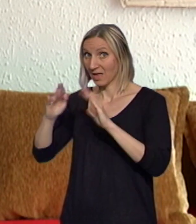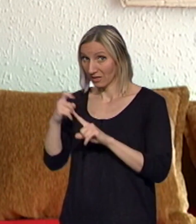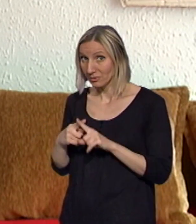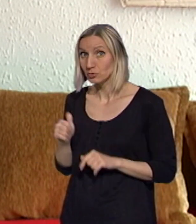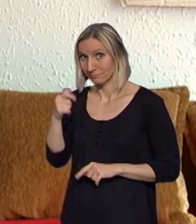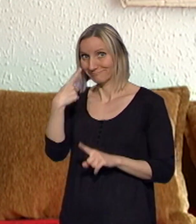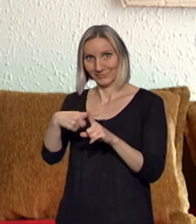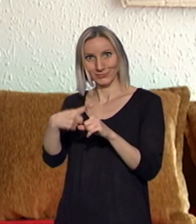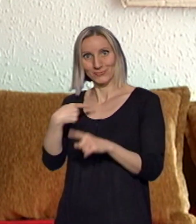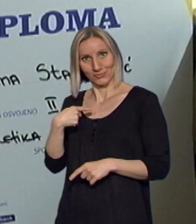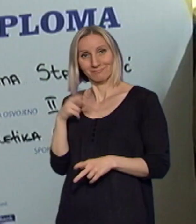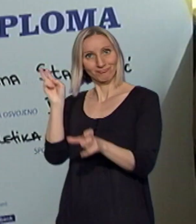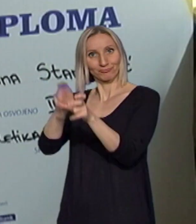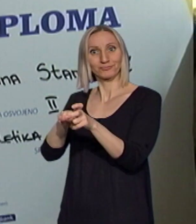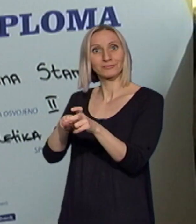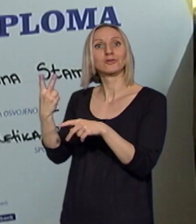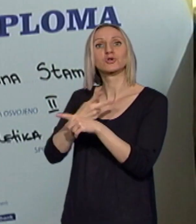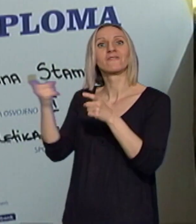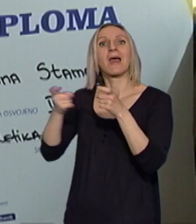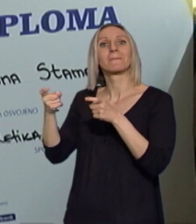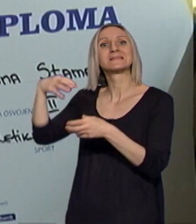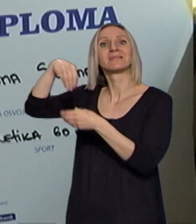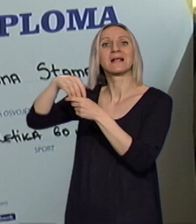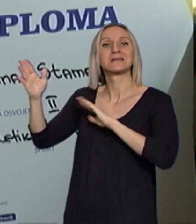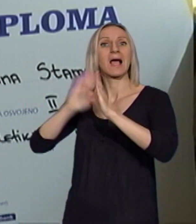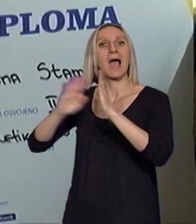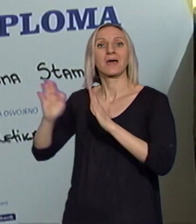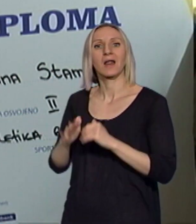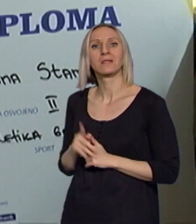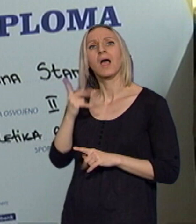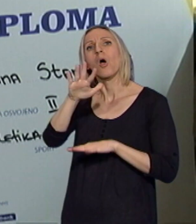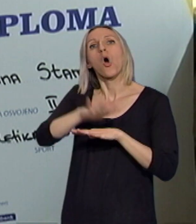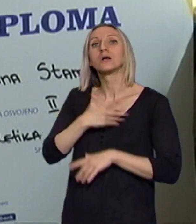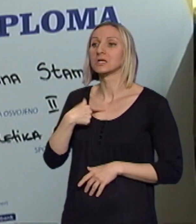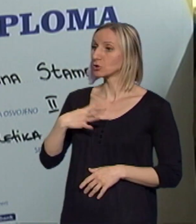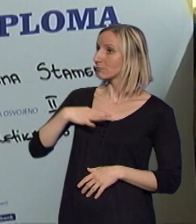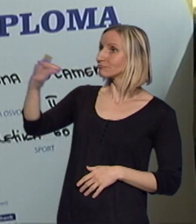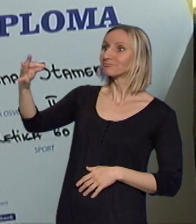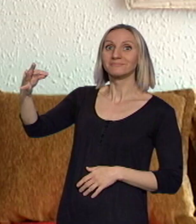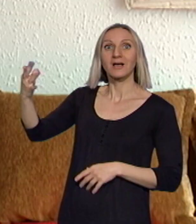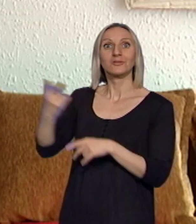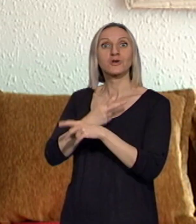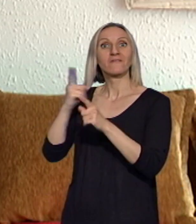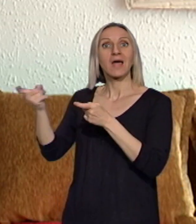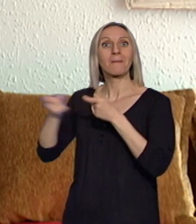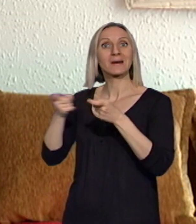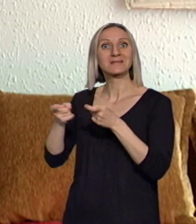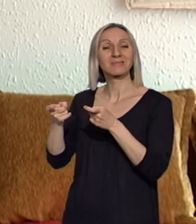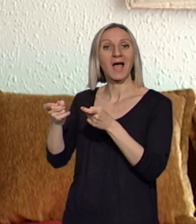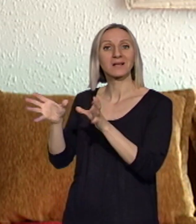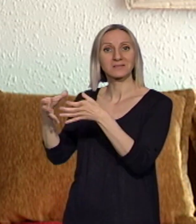u karateu. Kako si se osjećala kad su te odabrali za državnu reprezentativku u karateu? Onda ću